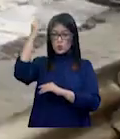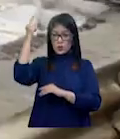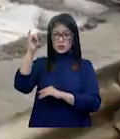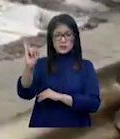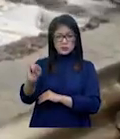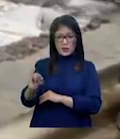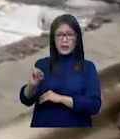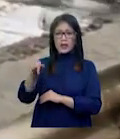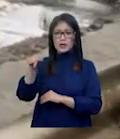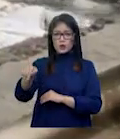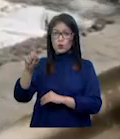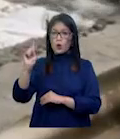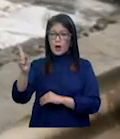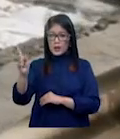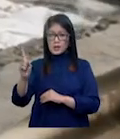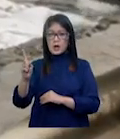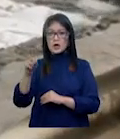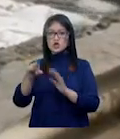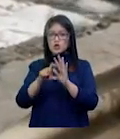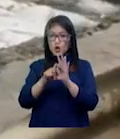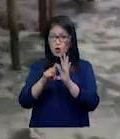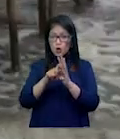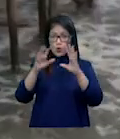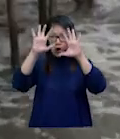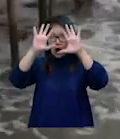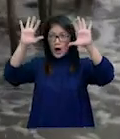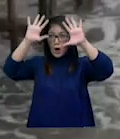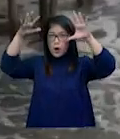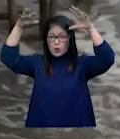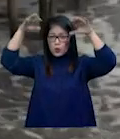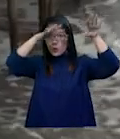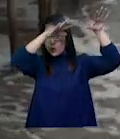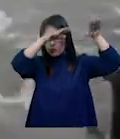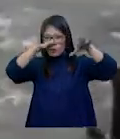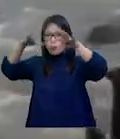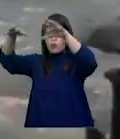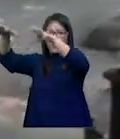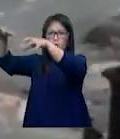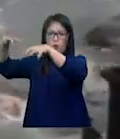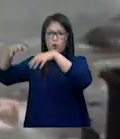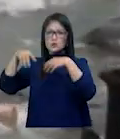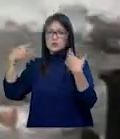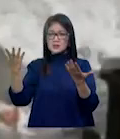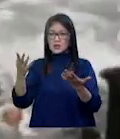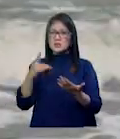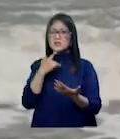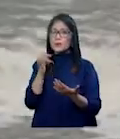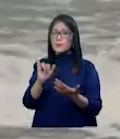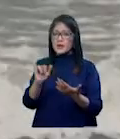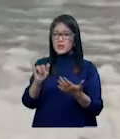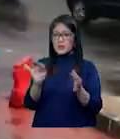bersamaan, yaitu monsun Asia, pergerakan awan hujan dari Samudra Hindia, hingga fenomena gelombang atmosfer di Ekuatoria.